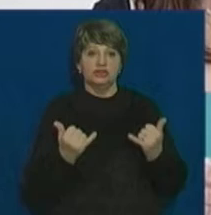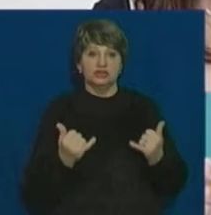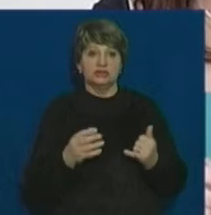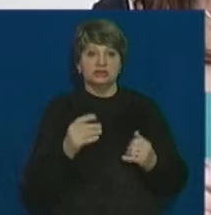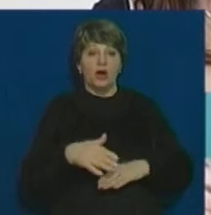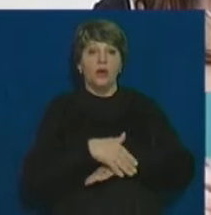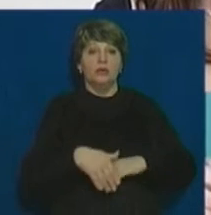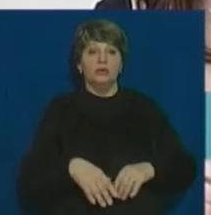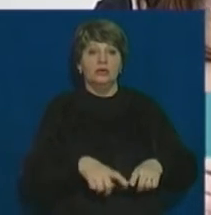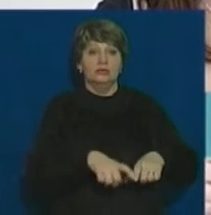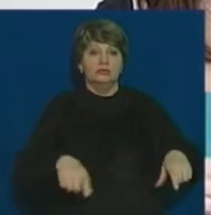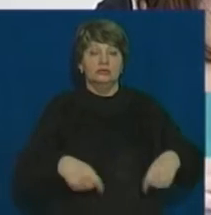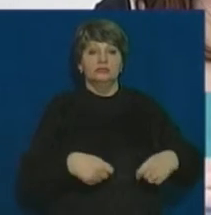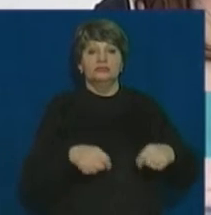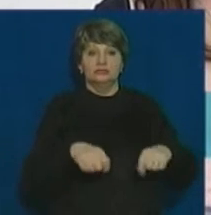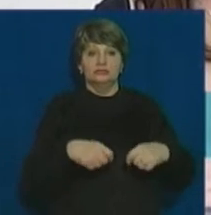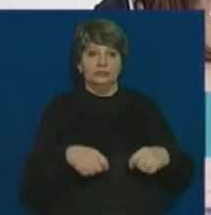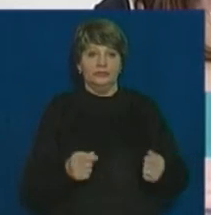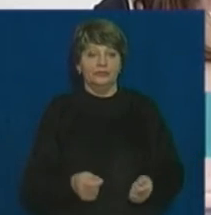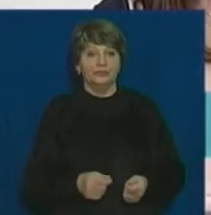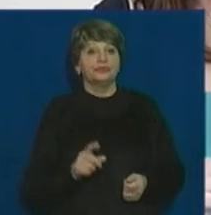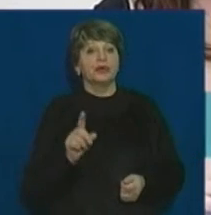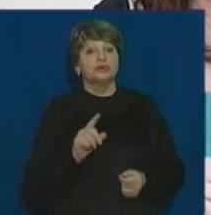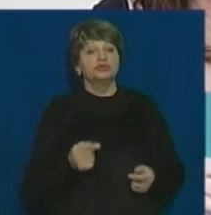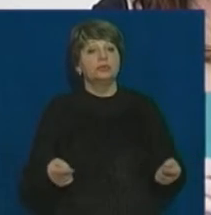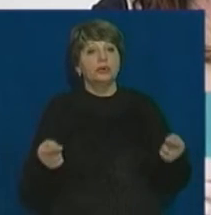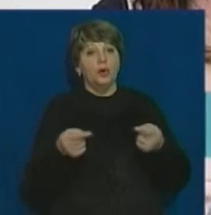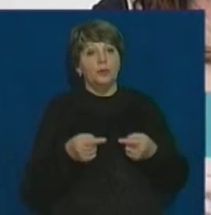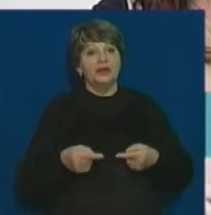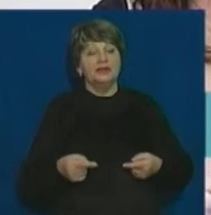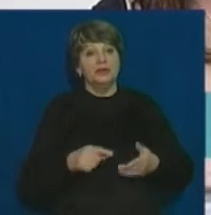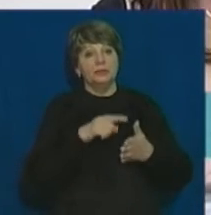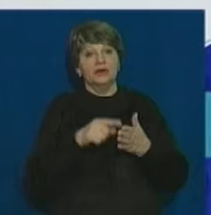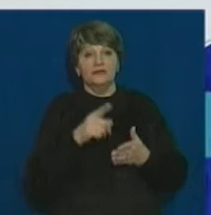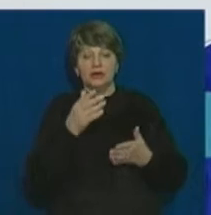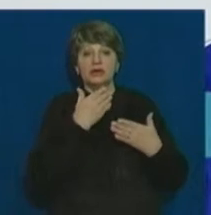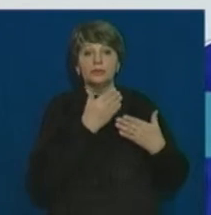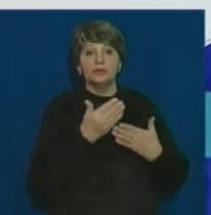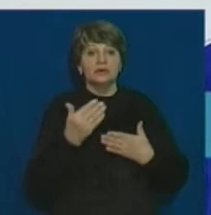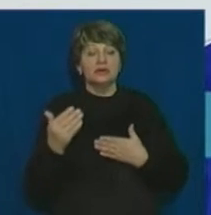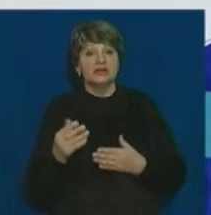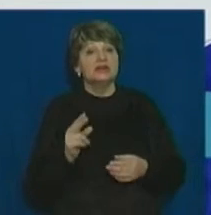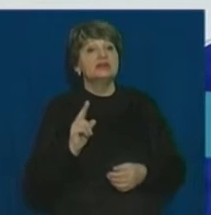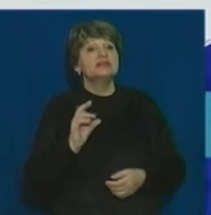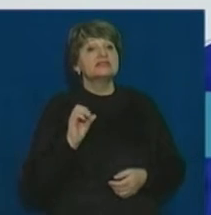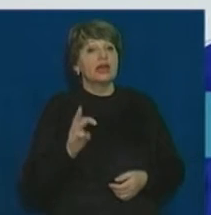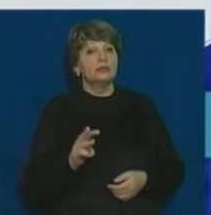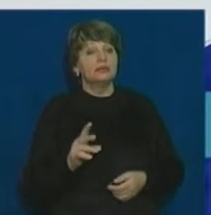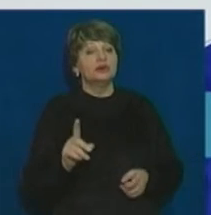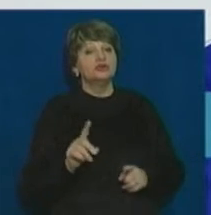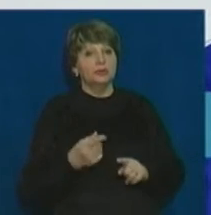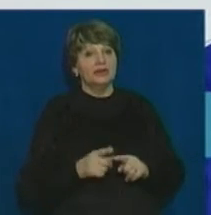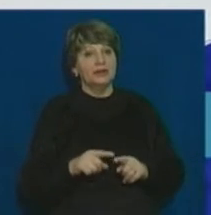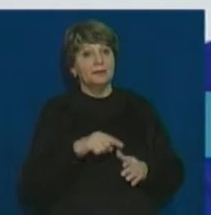асфальту, в основному торгівля. Перед тим, щоб визначити певні питання, ви спілкувалися з ким ви спілкувалися, щоб ці